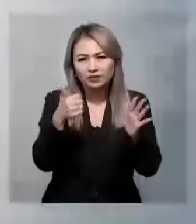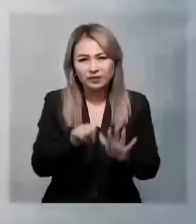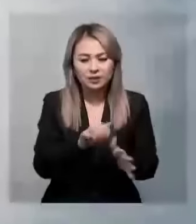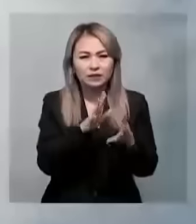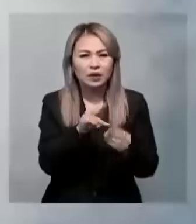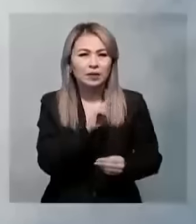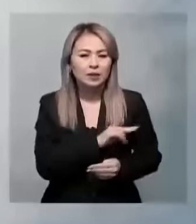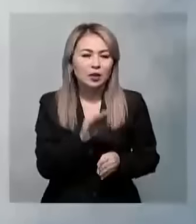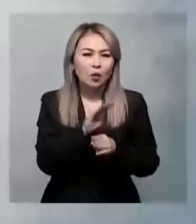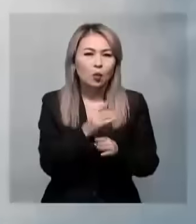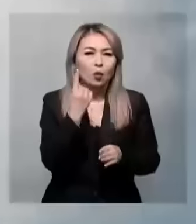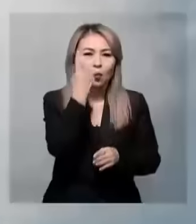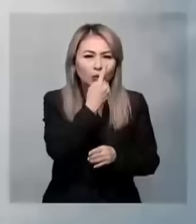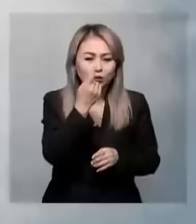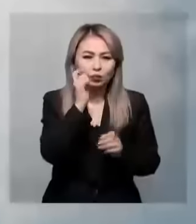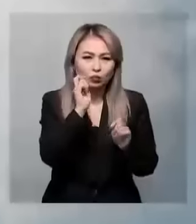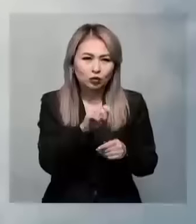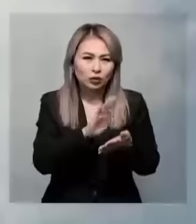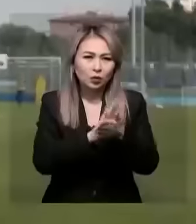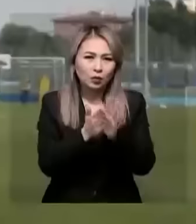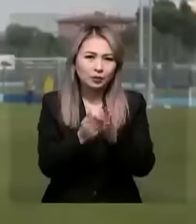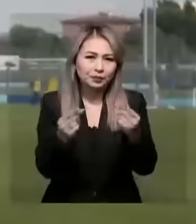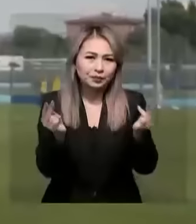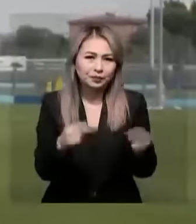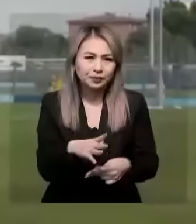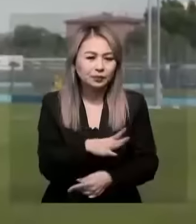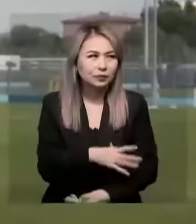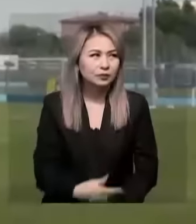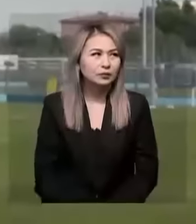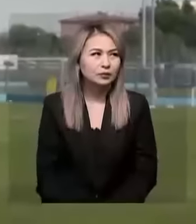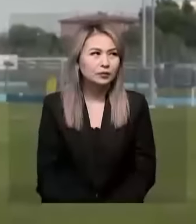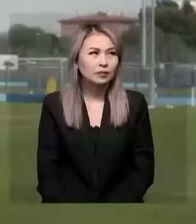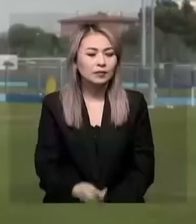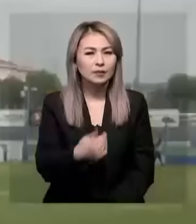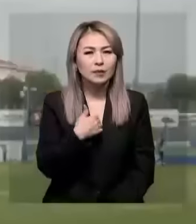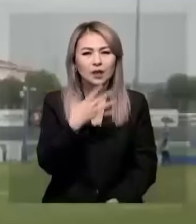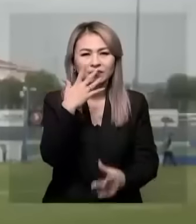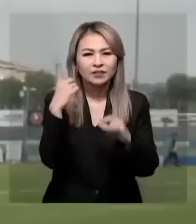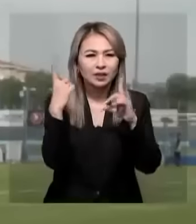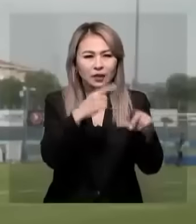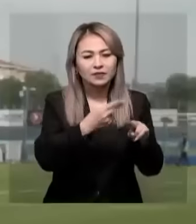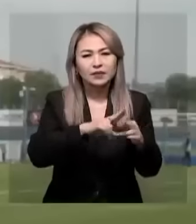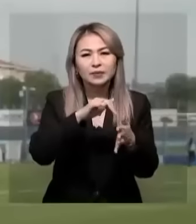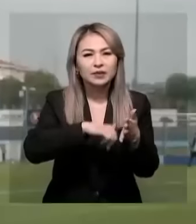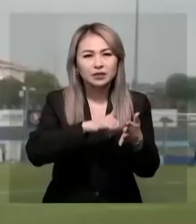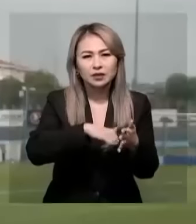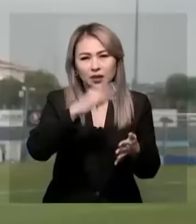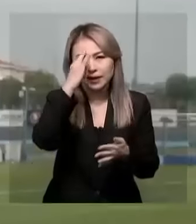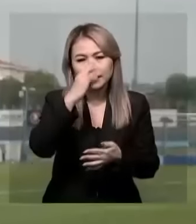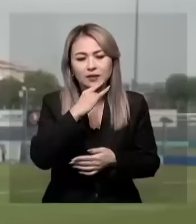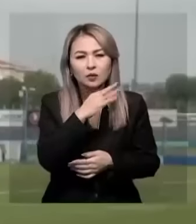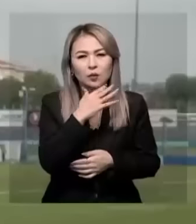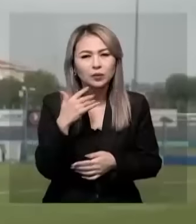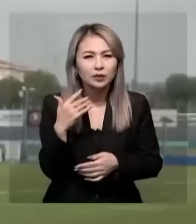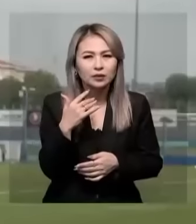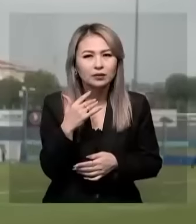қосымша бір жыл созуға болатындай келісімге қол қойды. Шетелде жүгірген себебім Қазақстанда көптеген